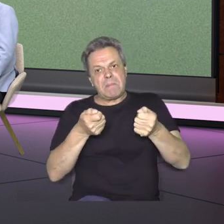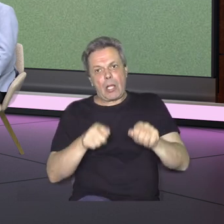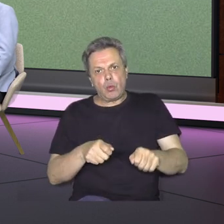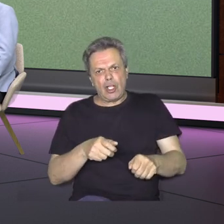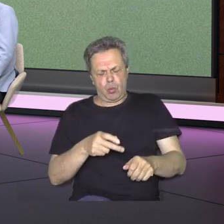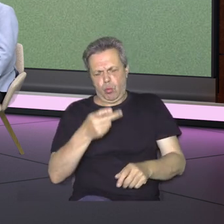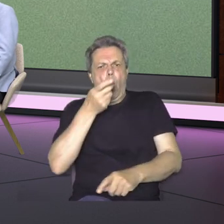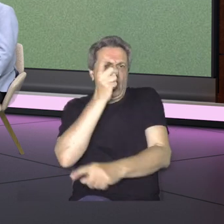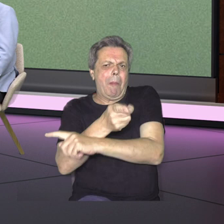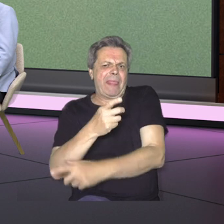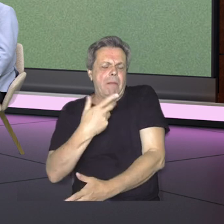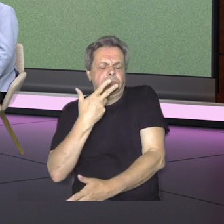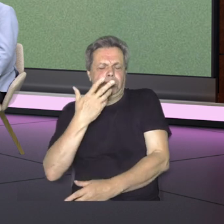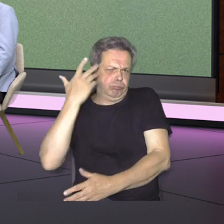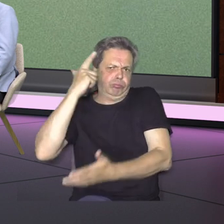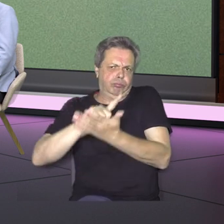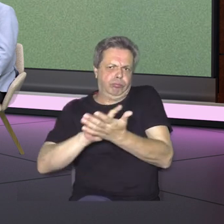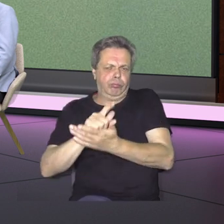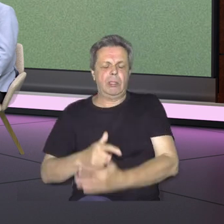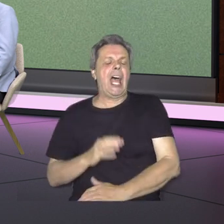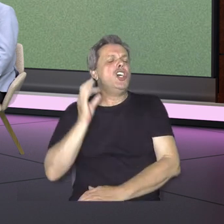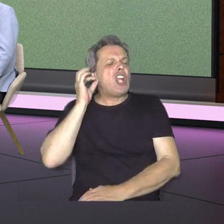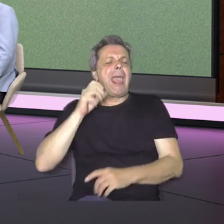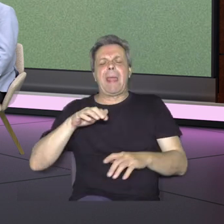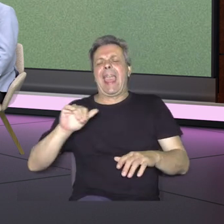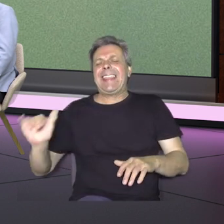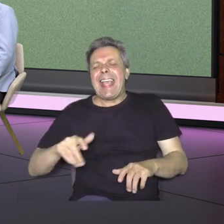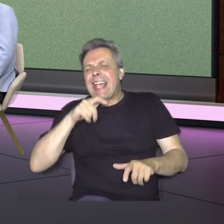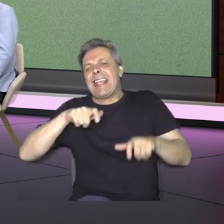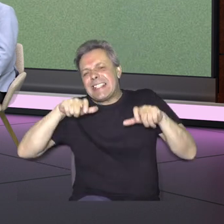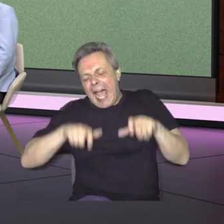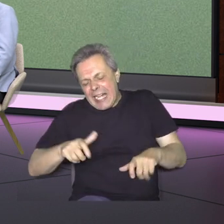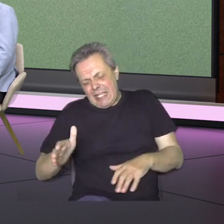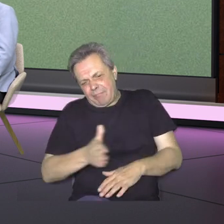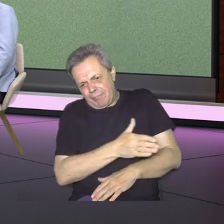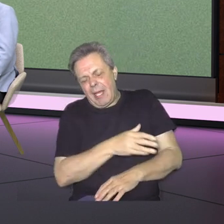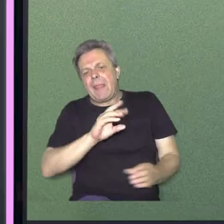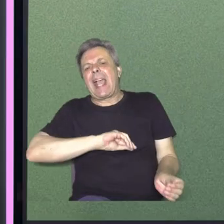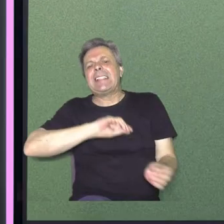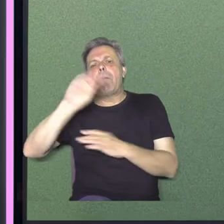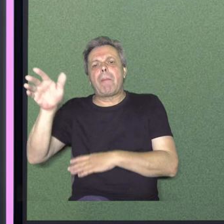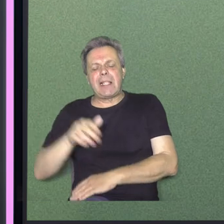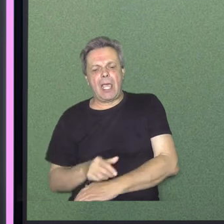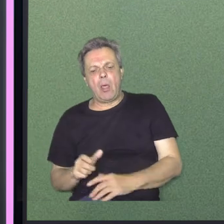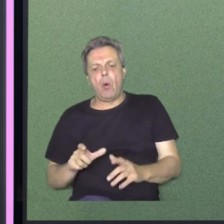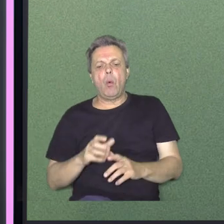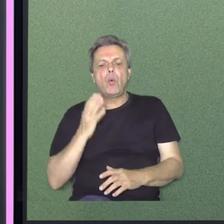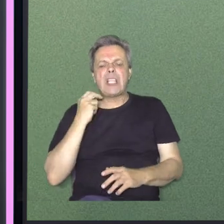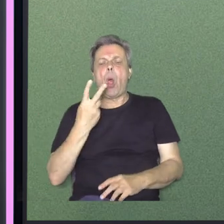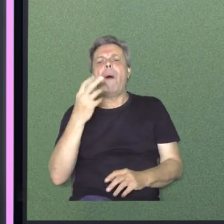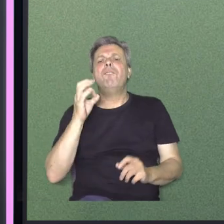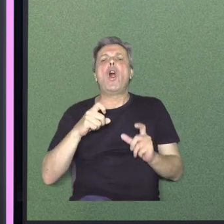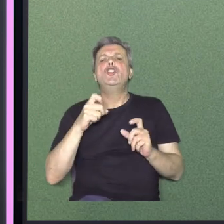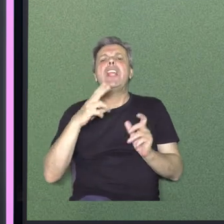komande su zaključile da žene, djeca, starci da se prebace u